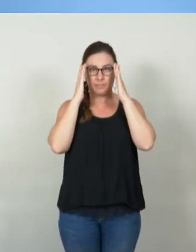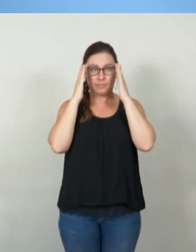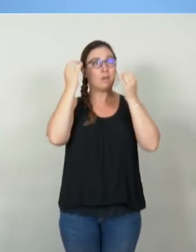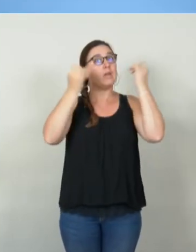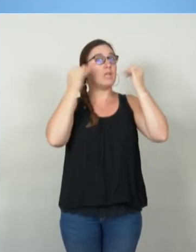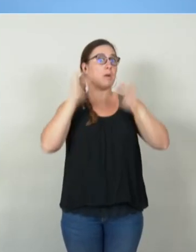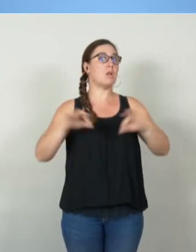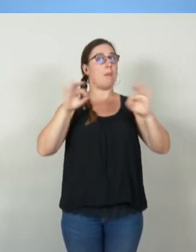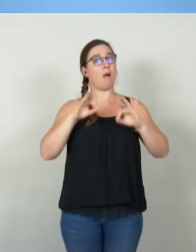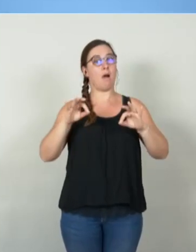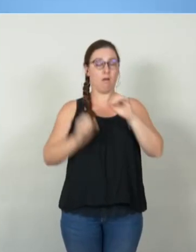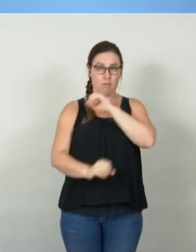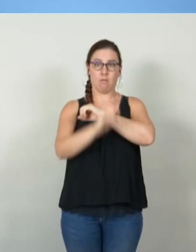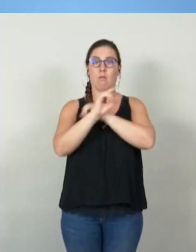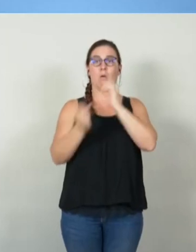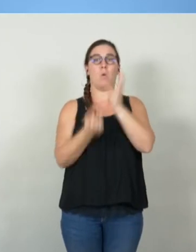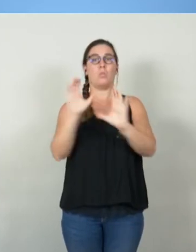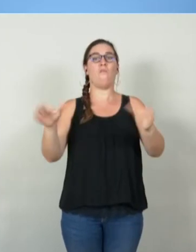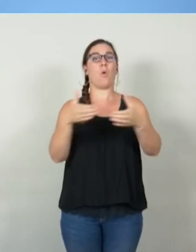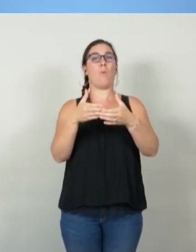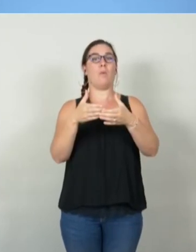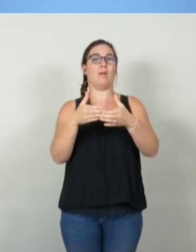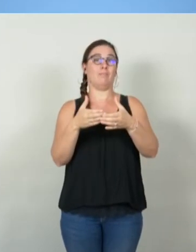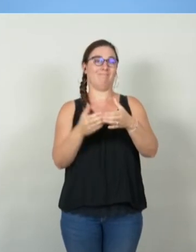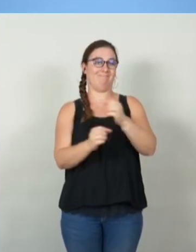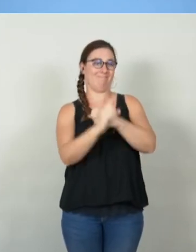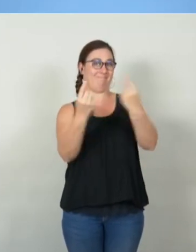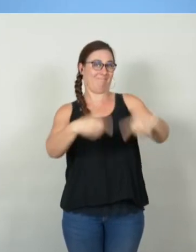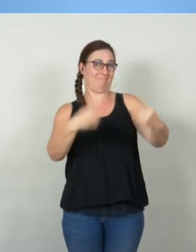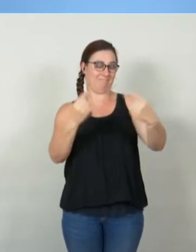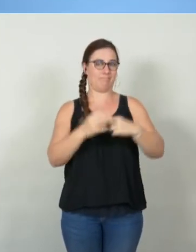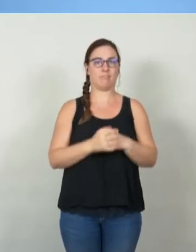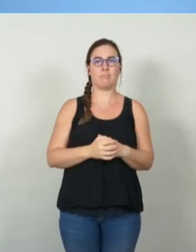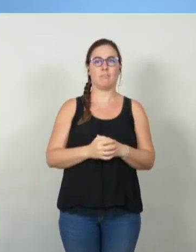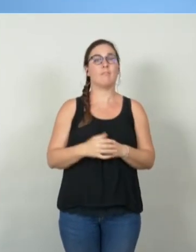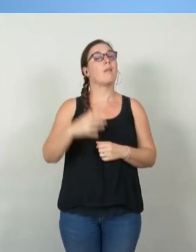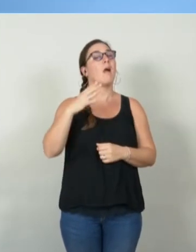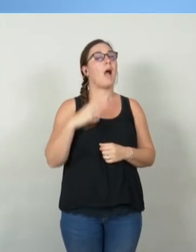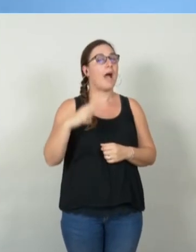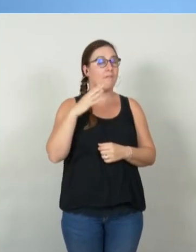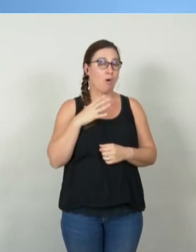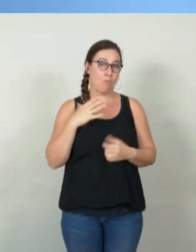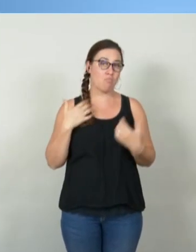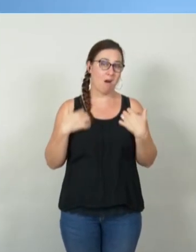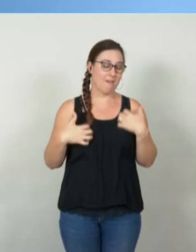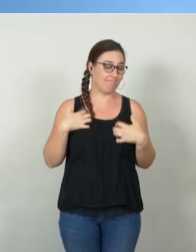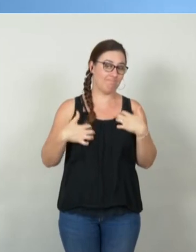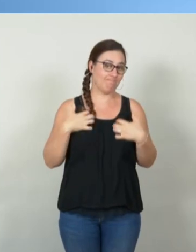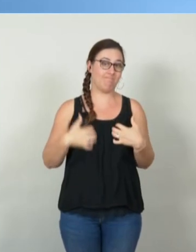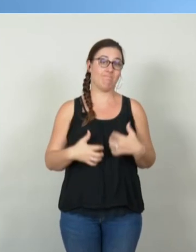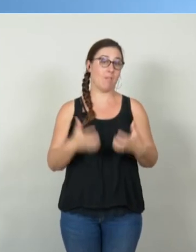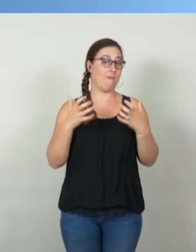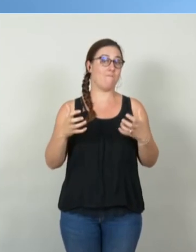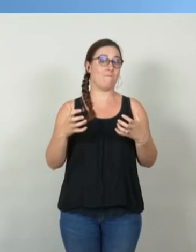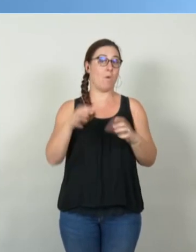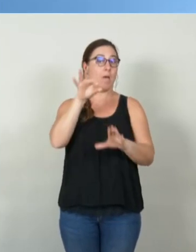le cas avant l'apparition d'un nouveau groupe d'opposition c'était donc à la base je le crains une volonté d'éliminer